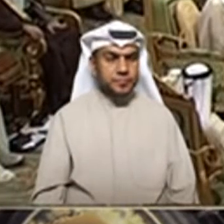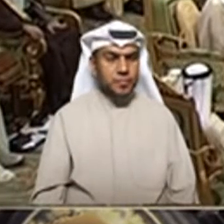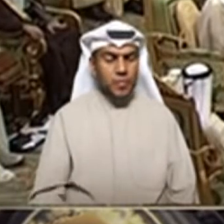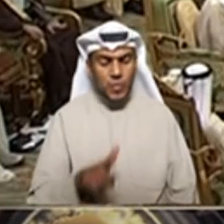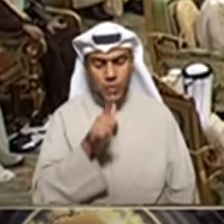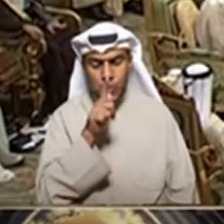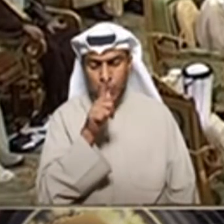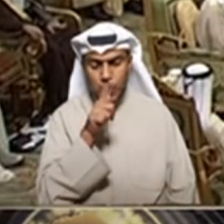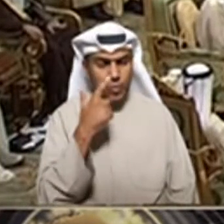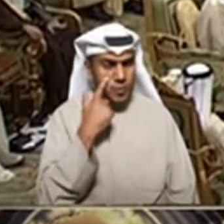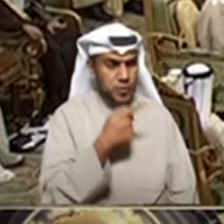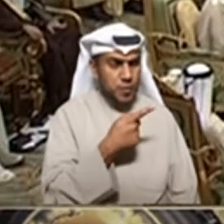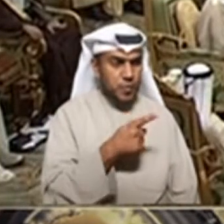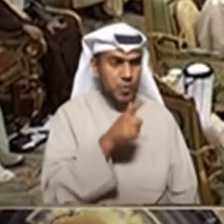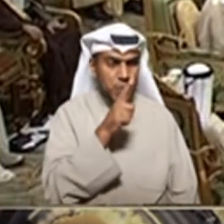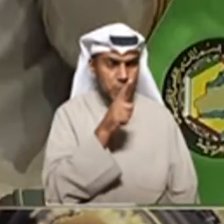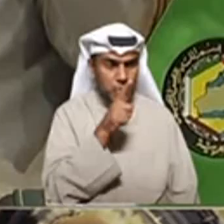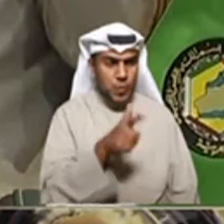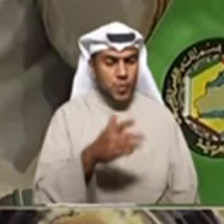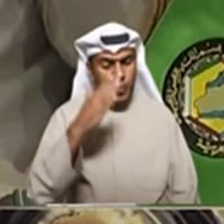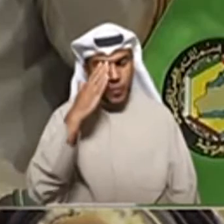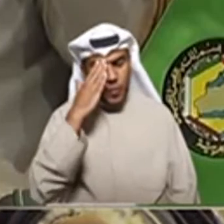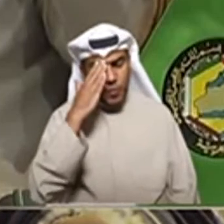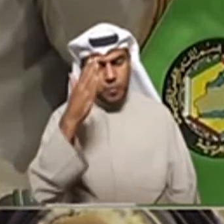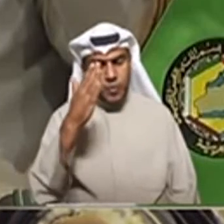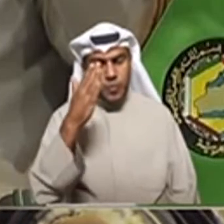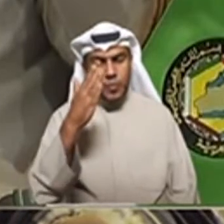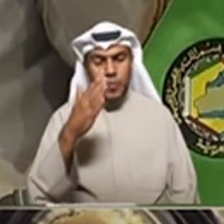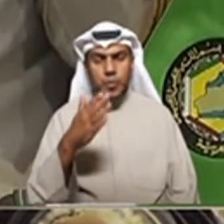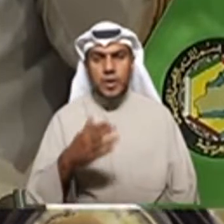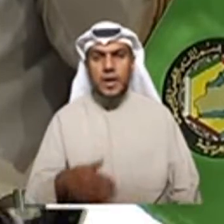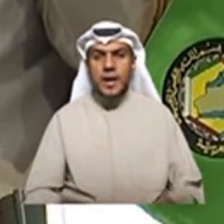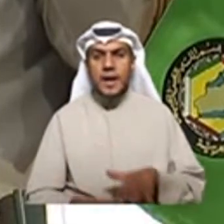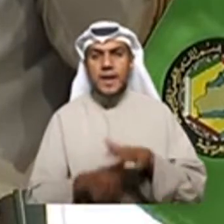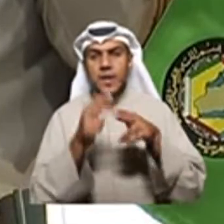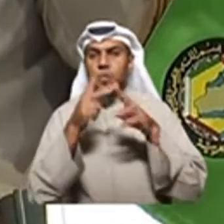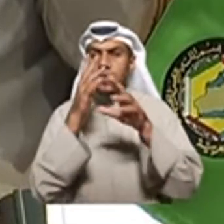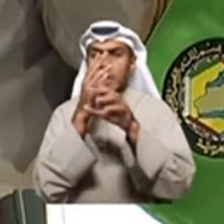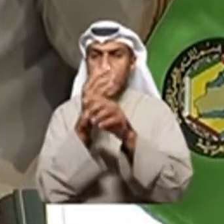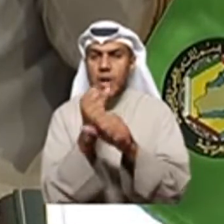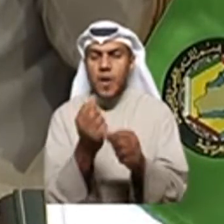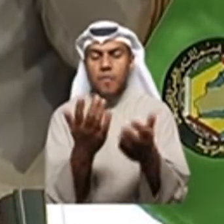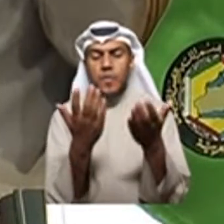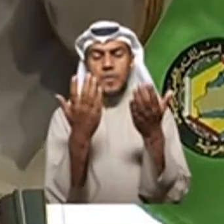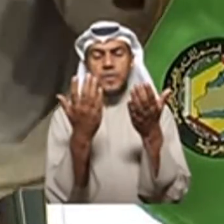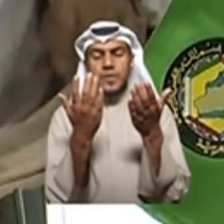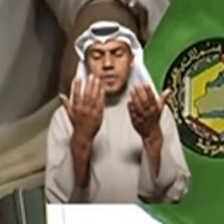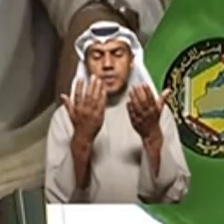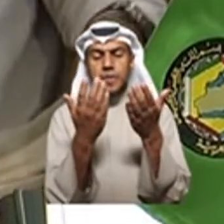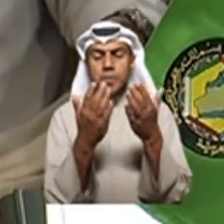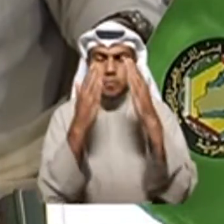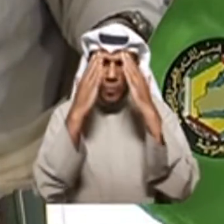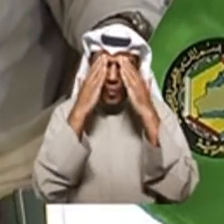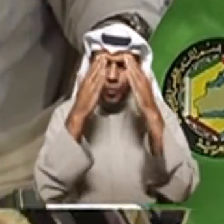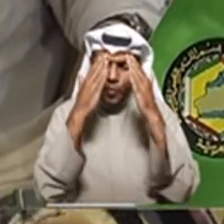حضرة صاحب السمو الشيخ صباح الأحمد الجابر الصباح أمير دولة الكويت يحفظكم الله، بخالص